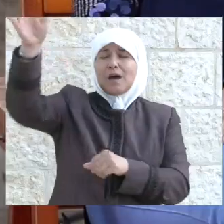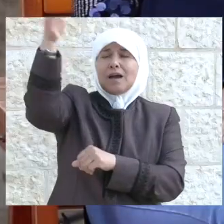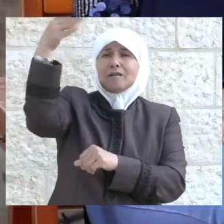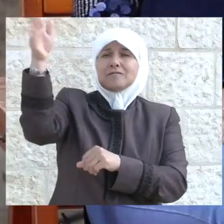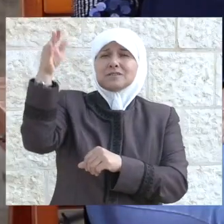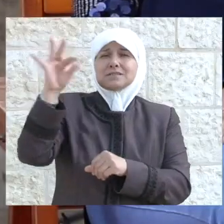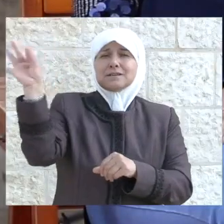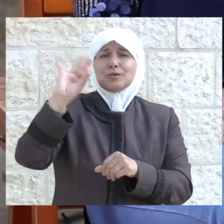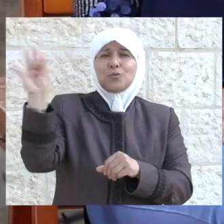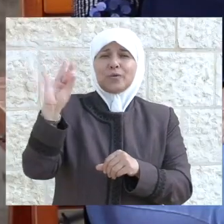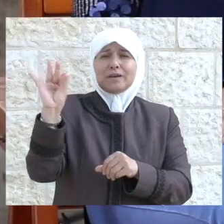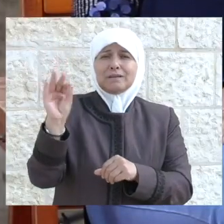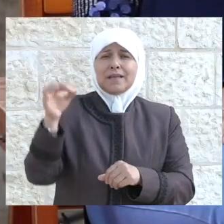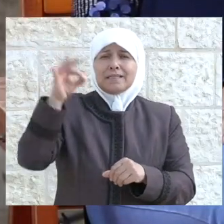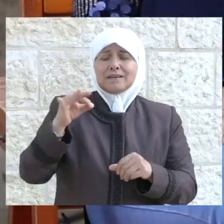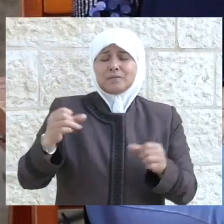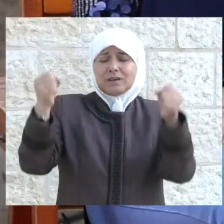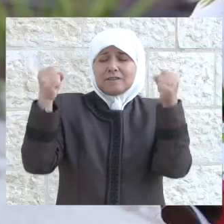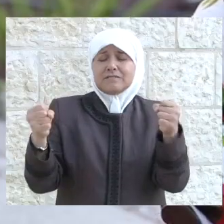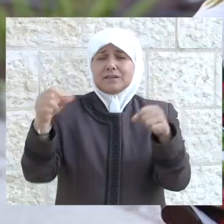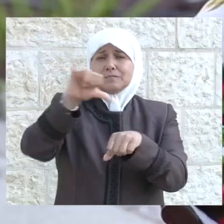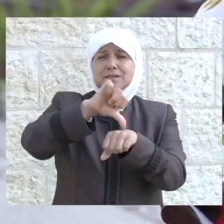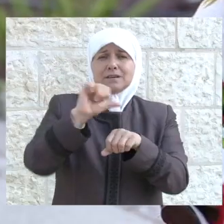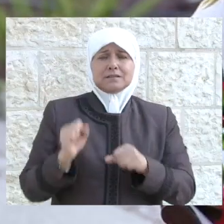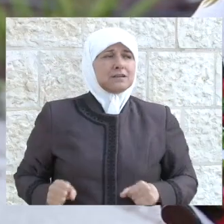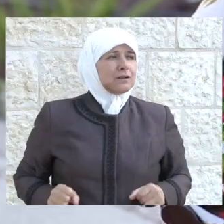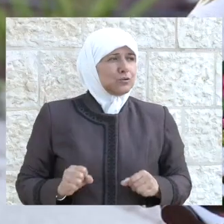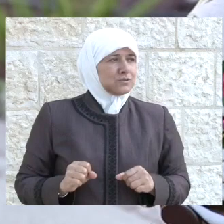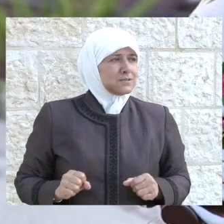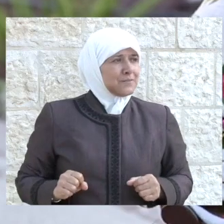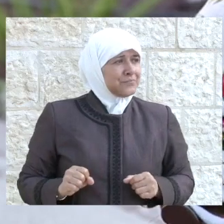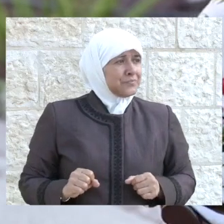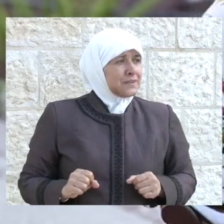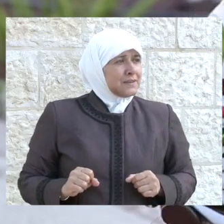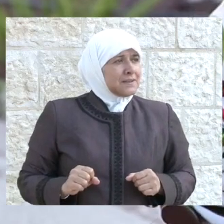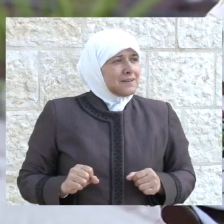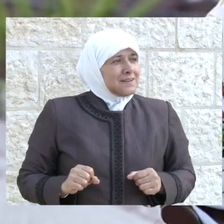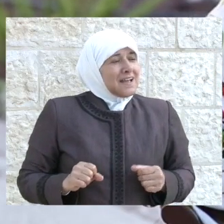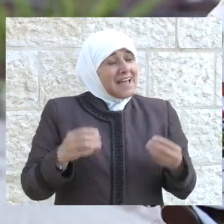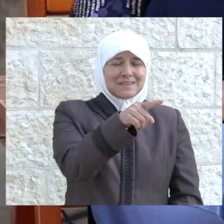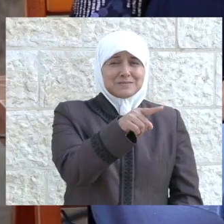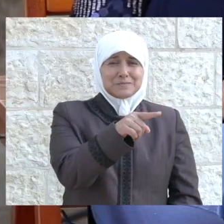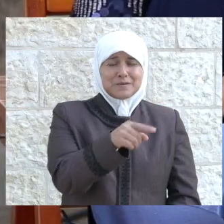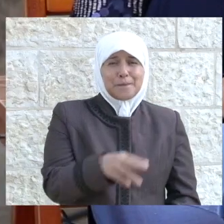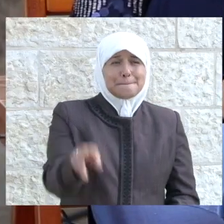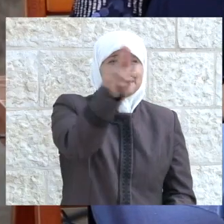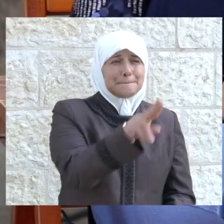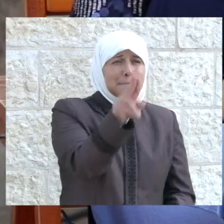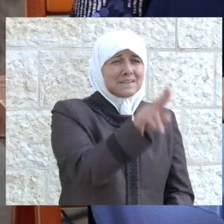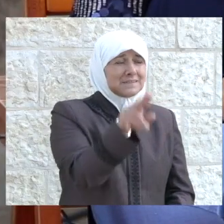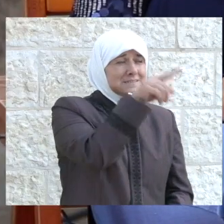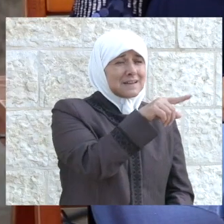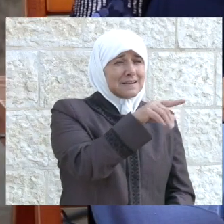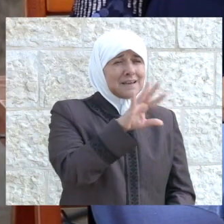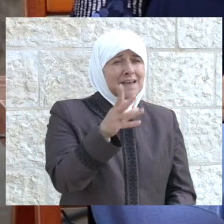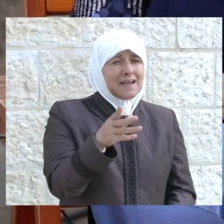إن شاء الله. طبعاً كان معي في الرحلة الكاتب إبراهيم نصر الله. صحيح، كنت أسألك